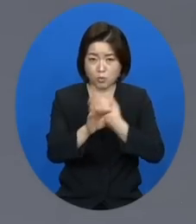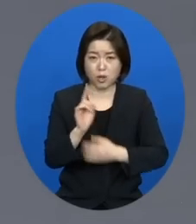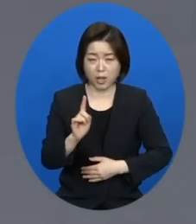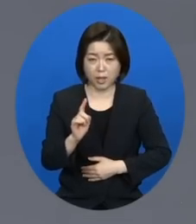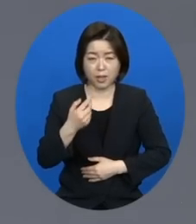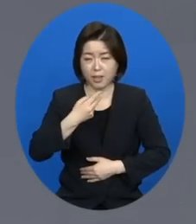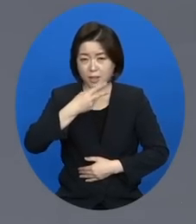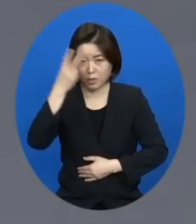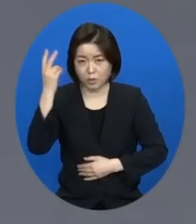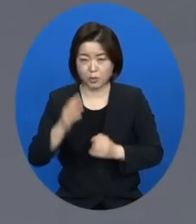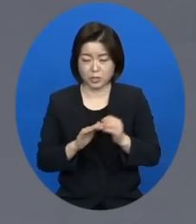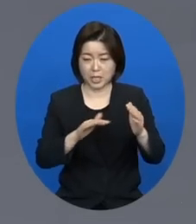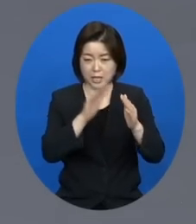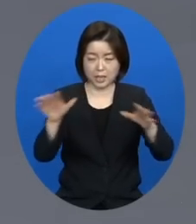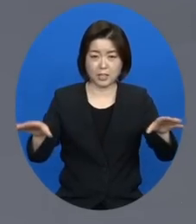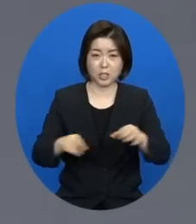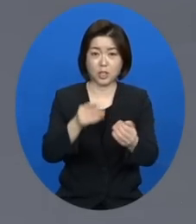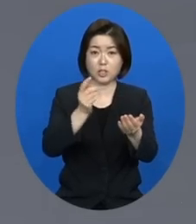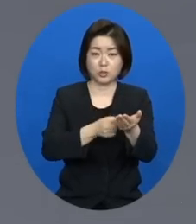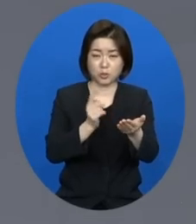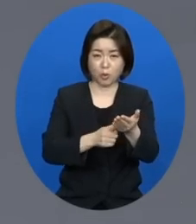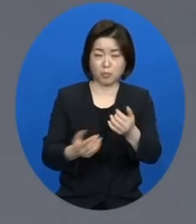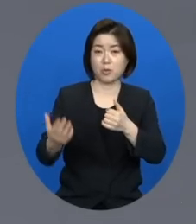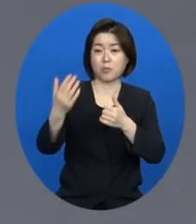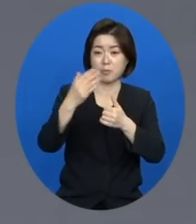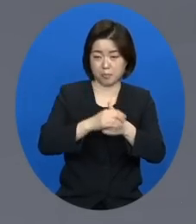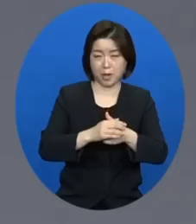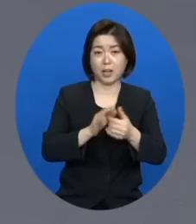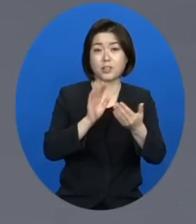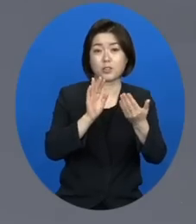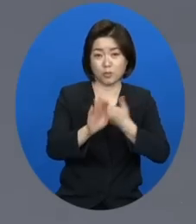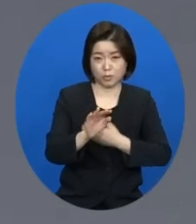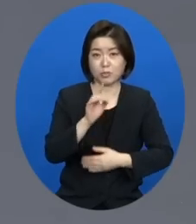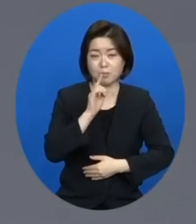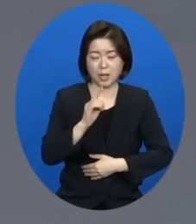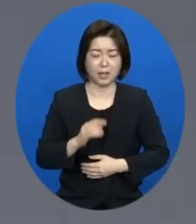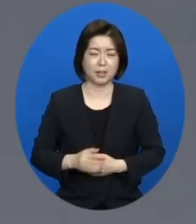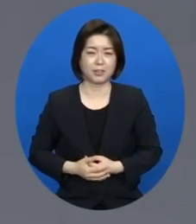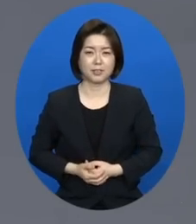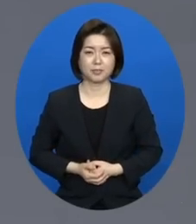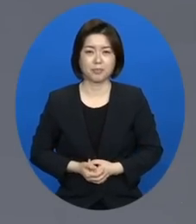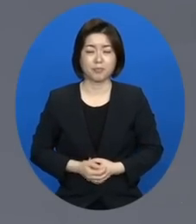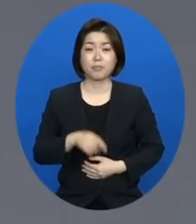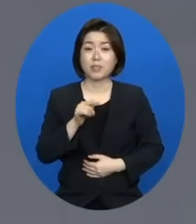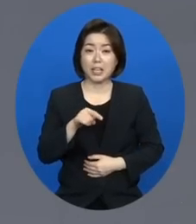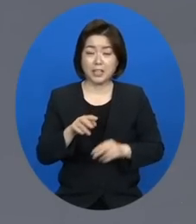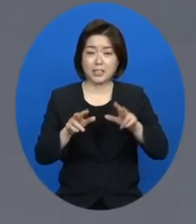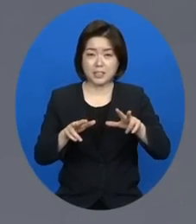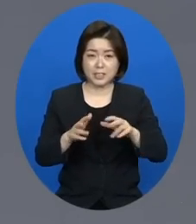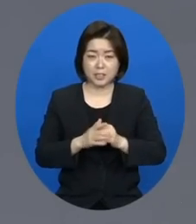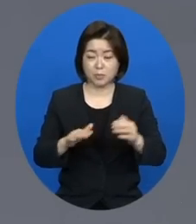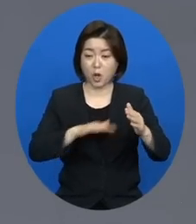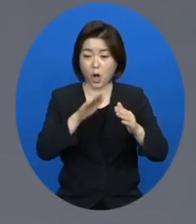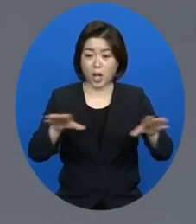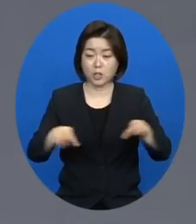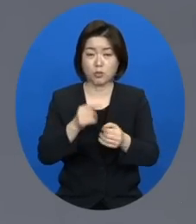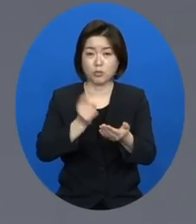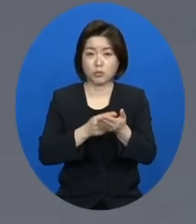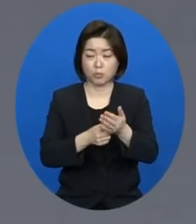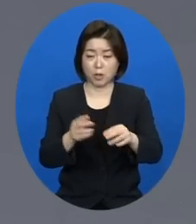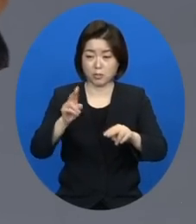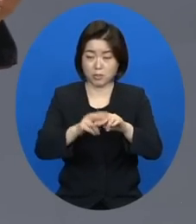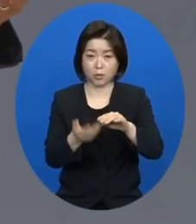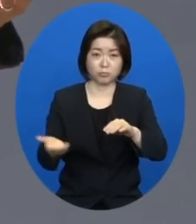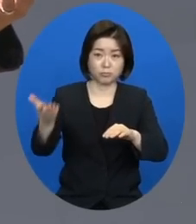요셉이 가정총무가 된 그 이후에를 말하는 것이죠. 그러니까 지금 가정총무가 되어서 승진하고